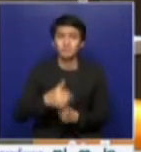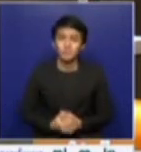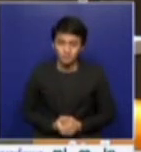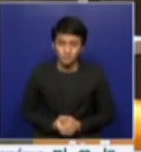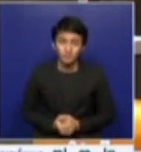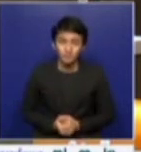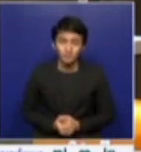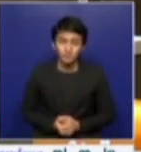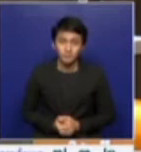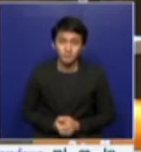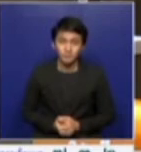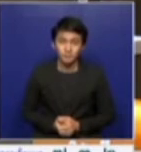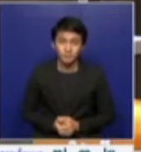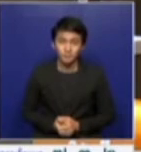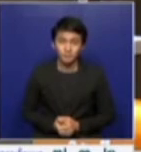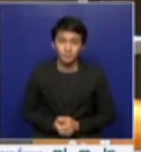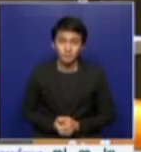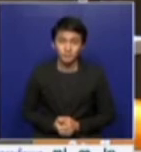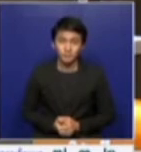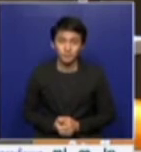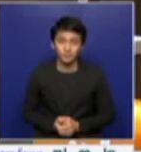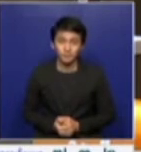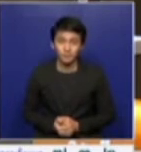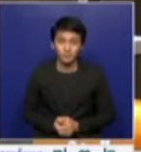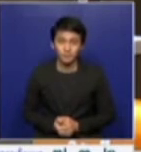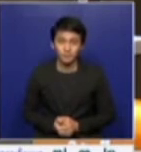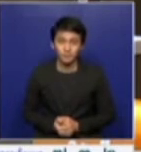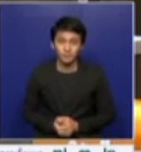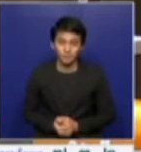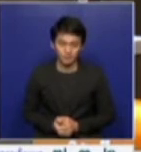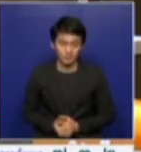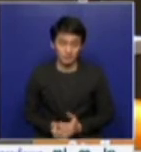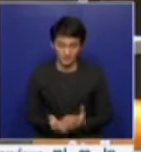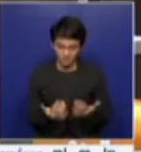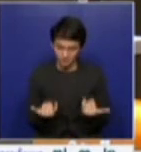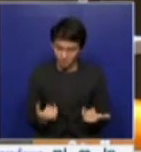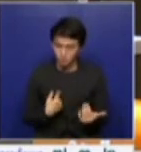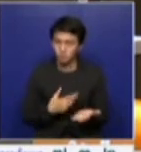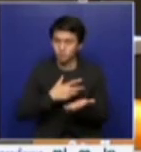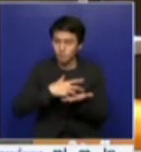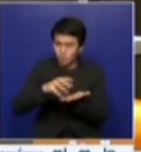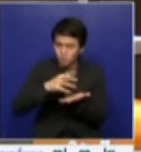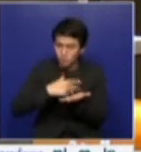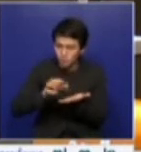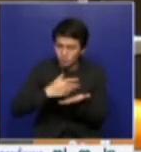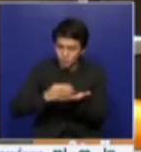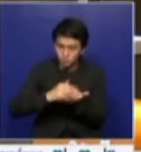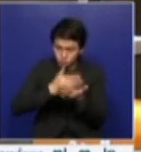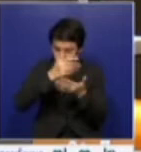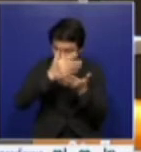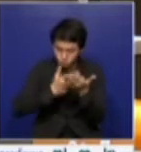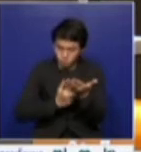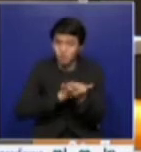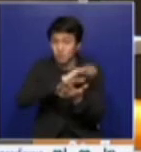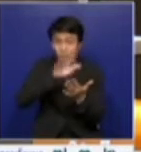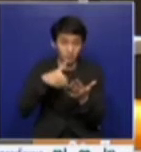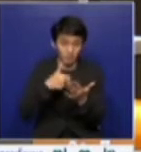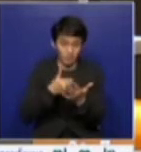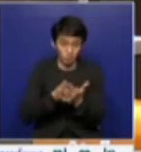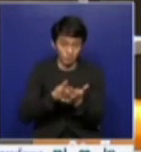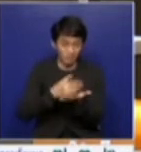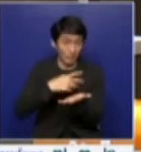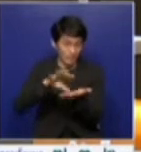ท่านประธานที่เคารพสิ่งที่กับผมได้กราบเรียนมาทั้งหมดทั้งหลายทั้งปวง